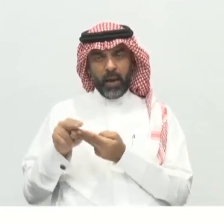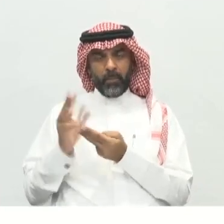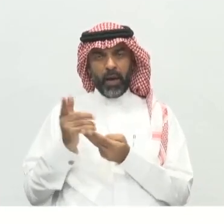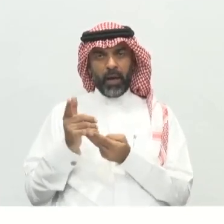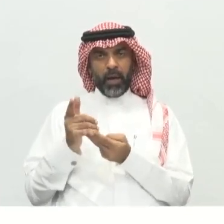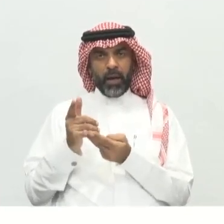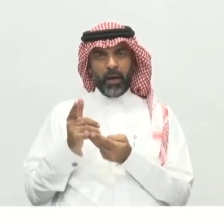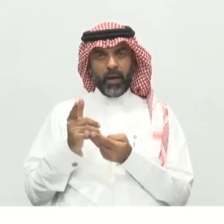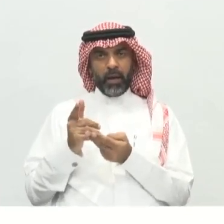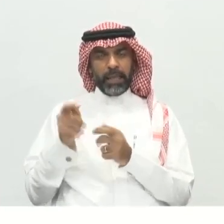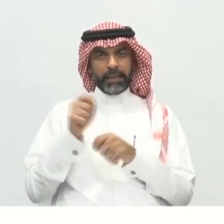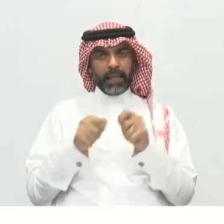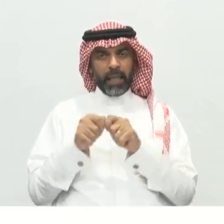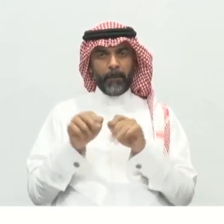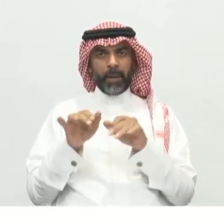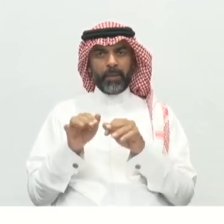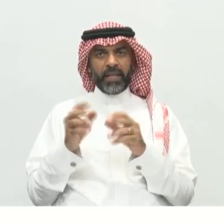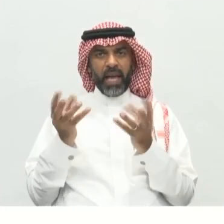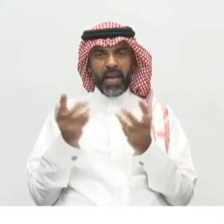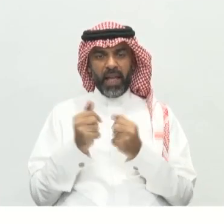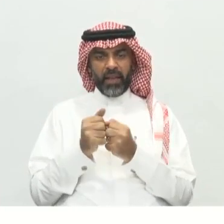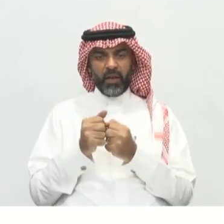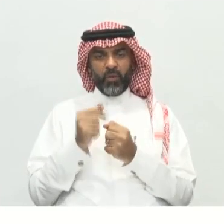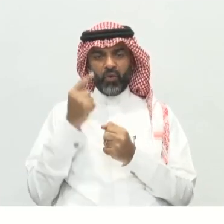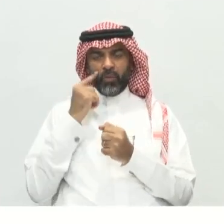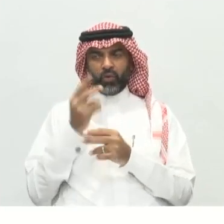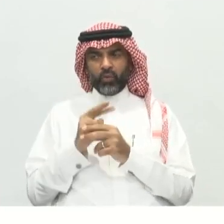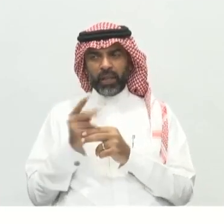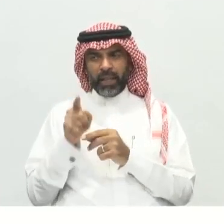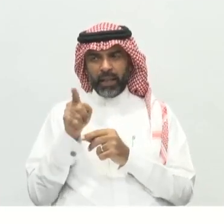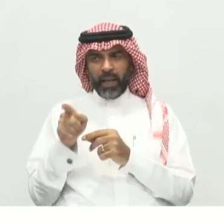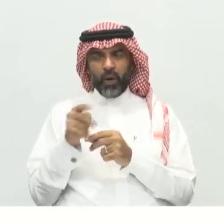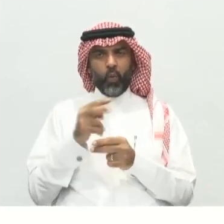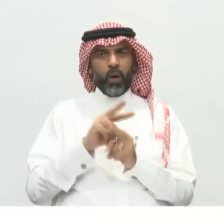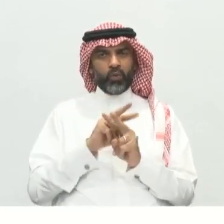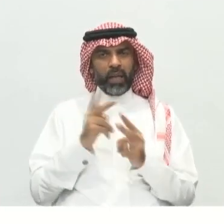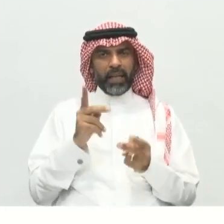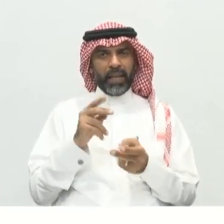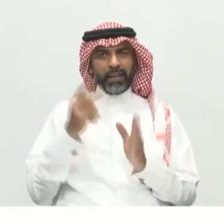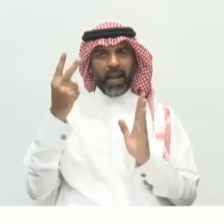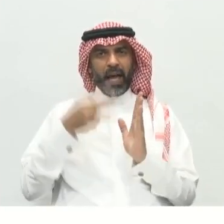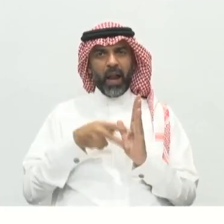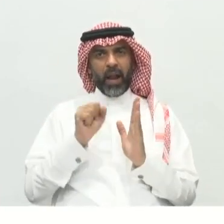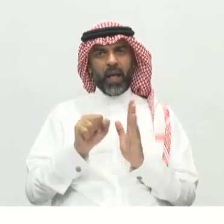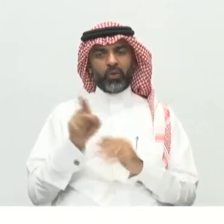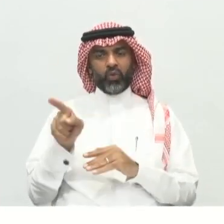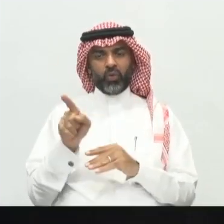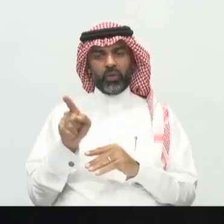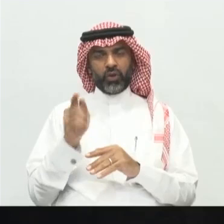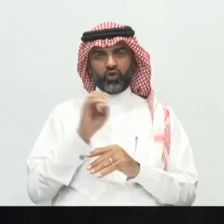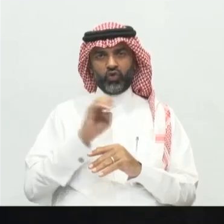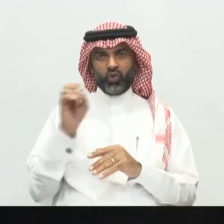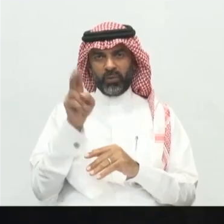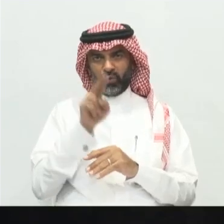البرمجه الرياضيه ثم حدد متغيرات الحاله ومتغيرات القرار الخاصه بها اذا نجيب على هذا